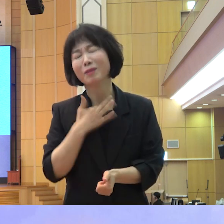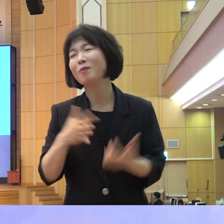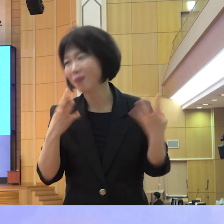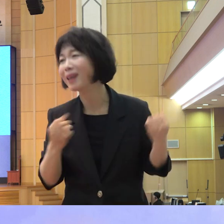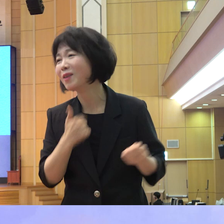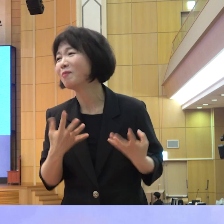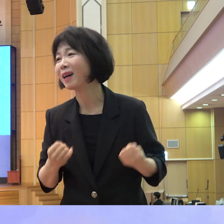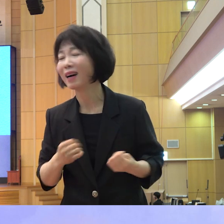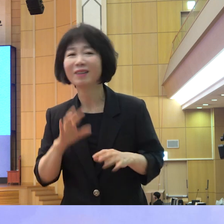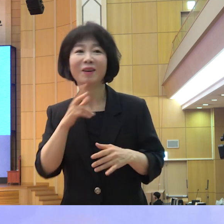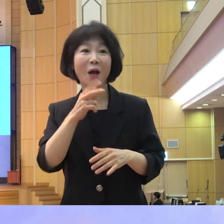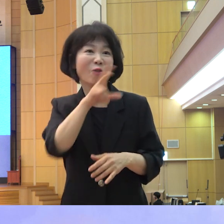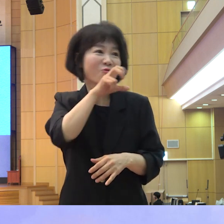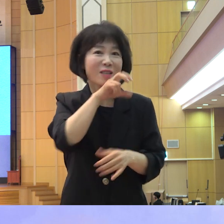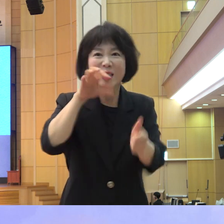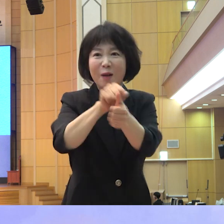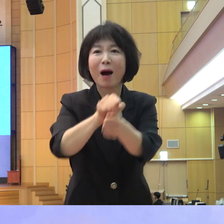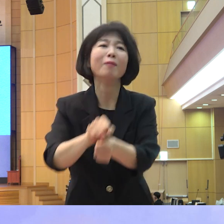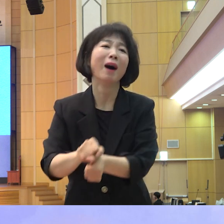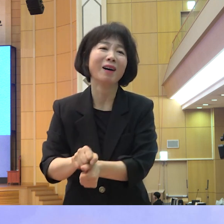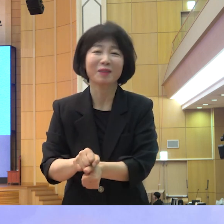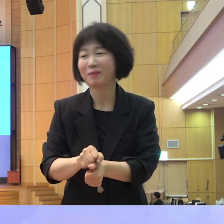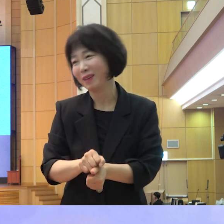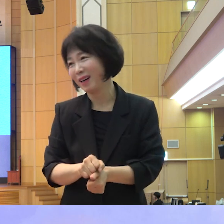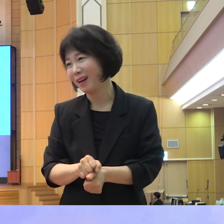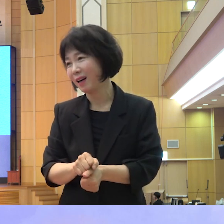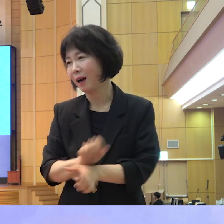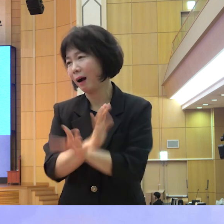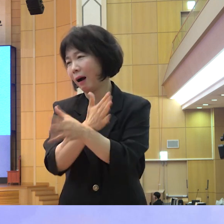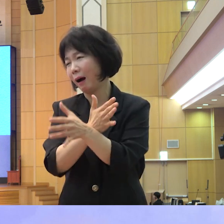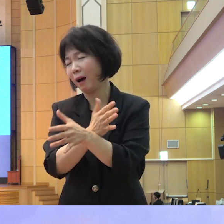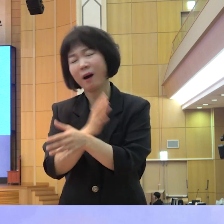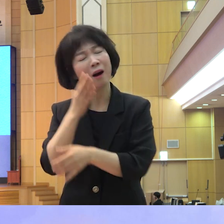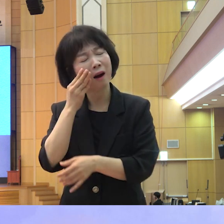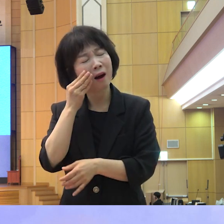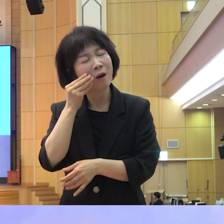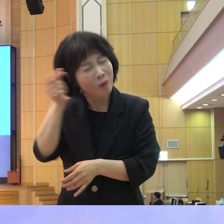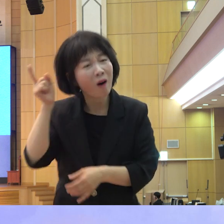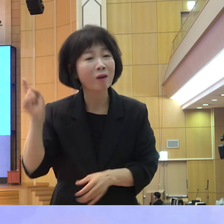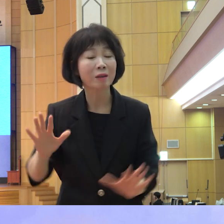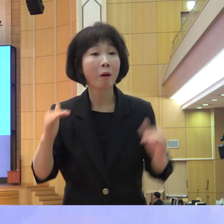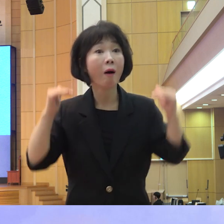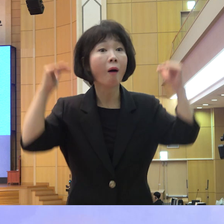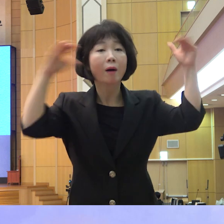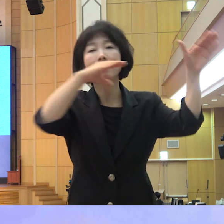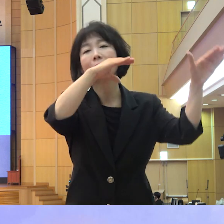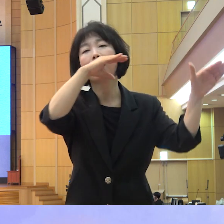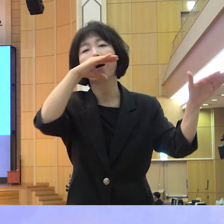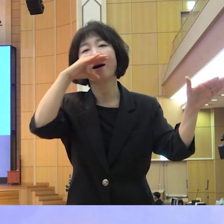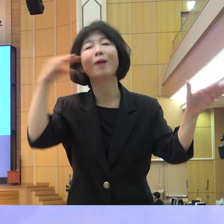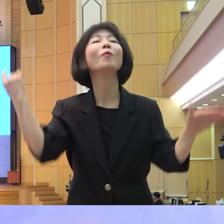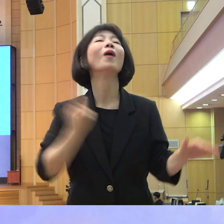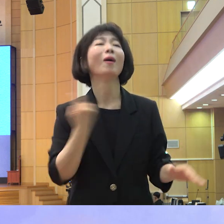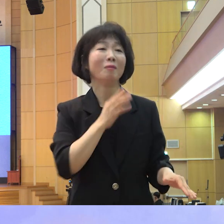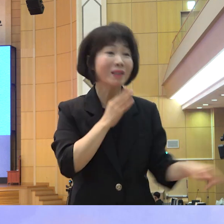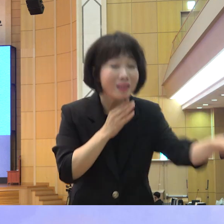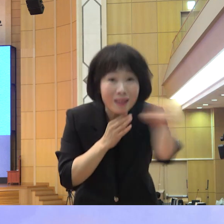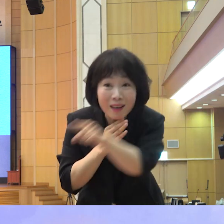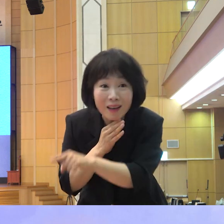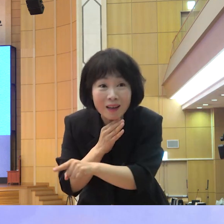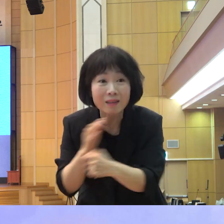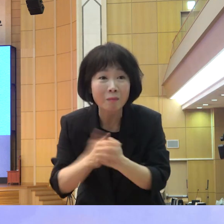일이었습니다. 근데 어쨌든 지금 이렇게 여러분들 앞에서 하나님 말씀 선포하는 목사가 됐잖아요. 그